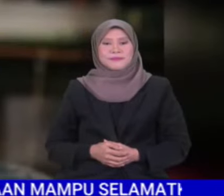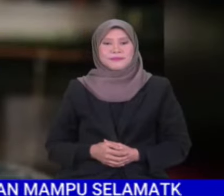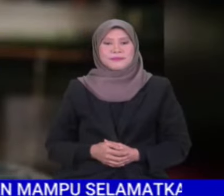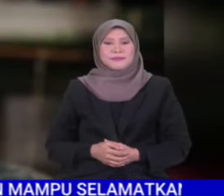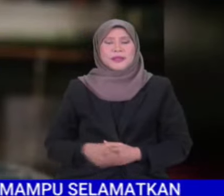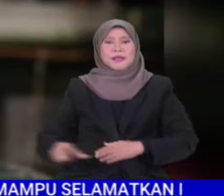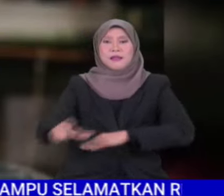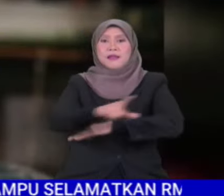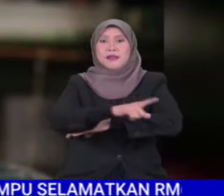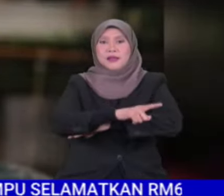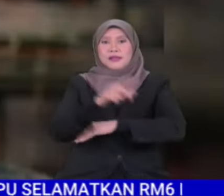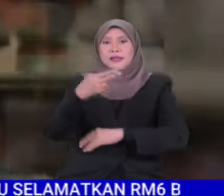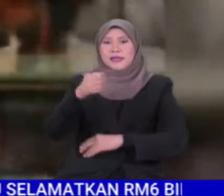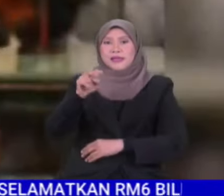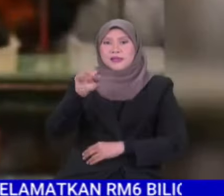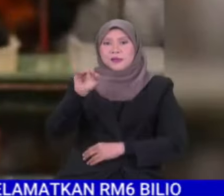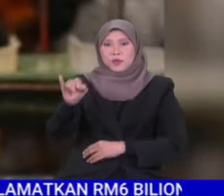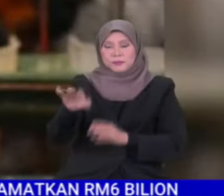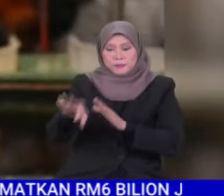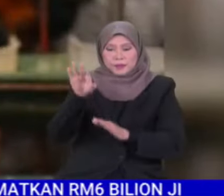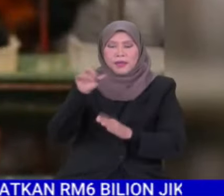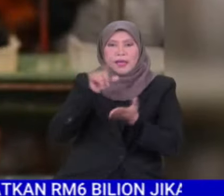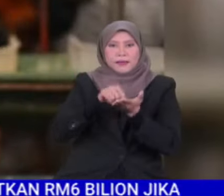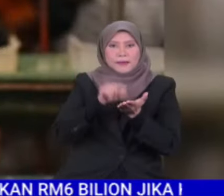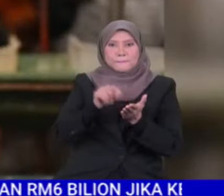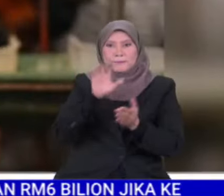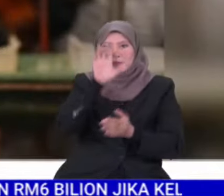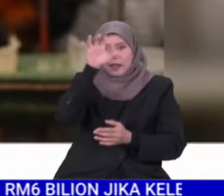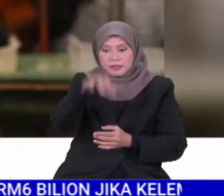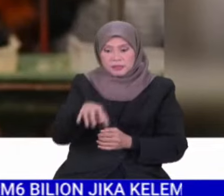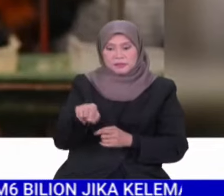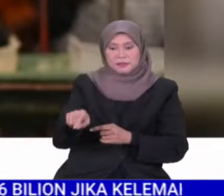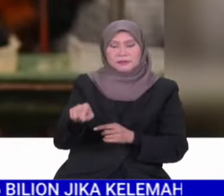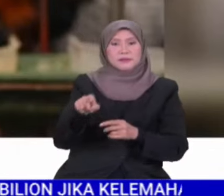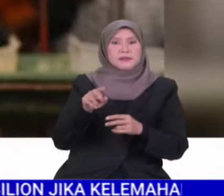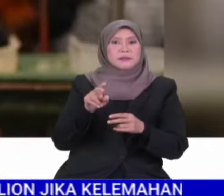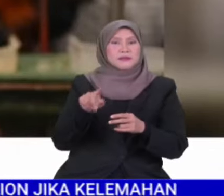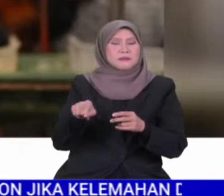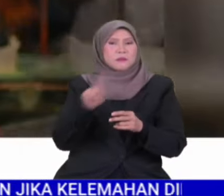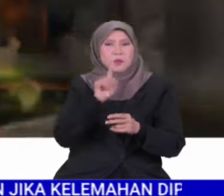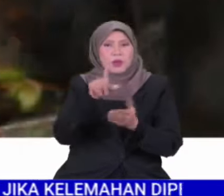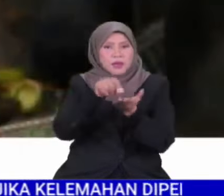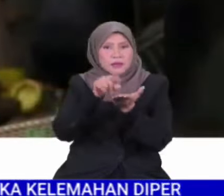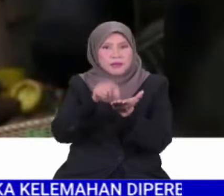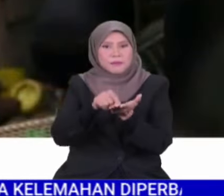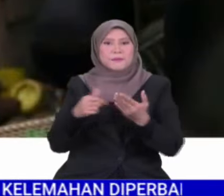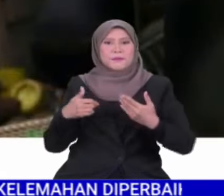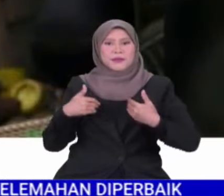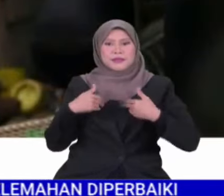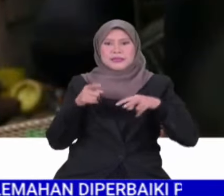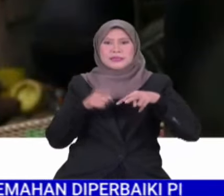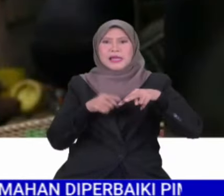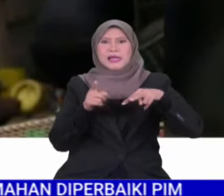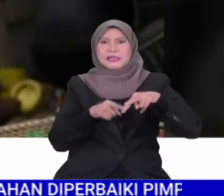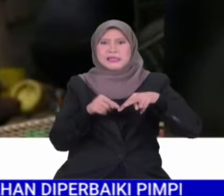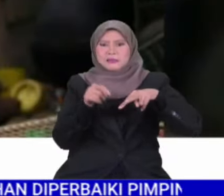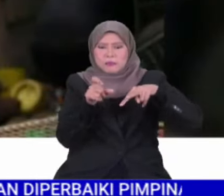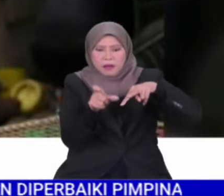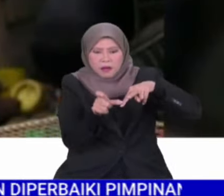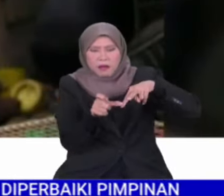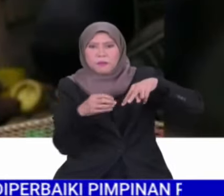Sebuah ladang ternakan di Hanoi memilih ayam naga sebagai haiwan ternakannya. Ayam naga merupakan ayam yang mempunyai kaki yang sangat